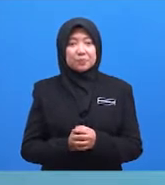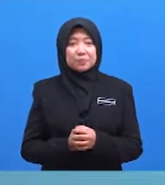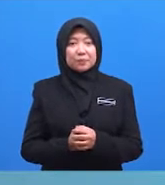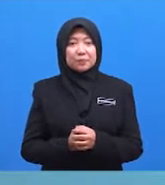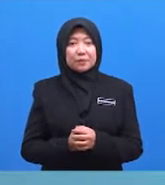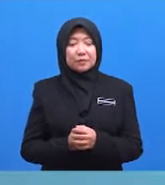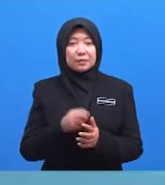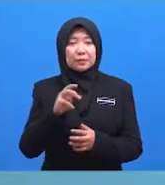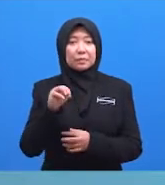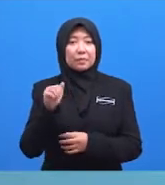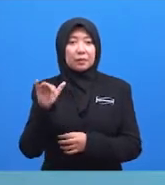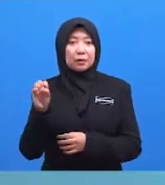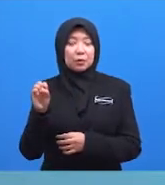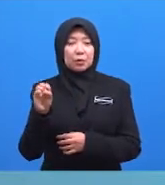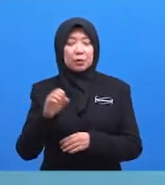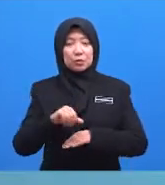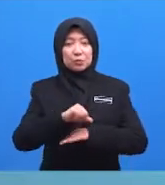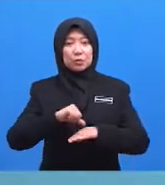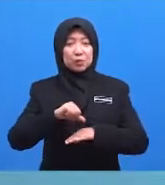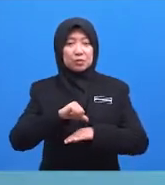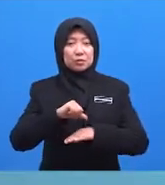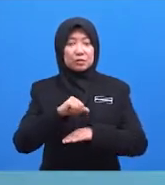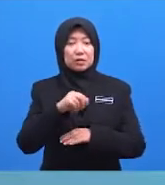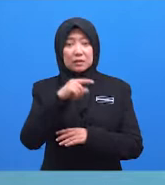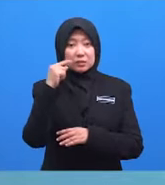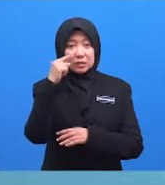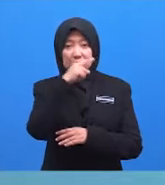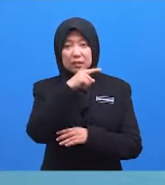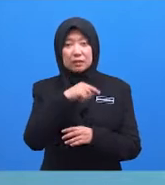iaitu mayonis, sos cili dan gherkin.